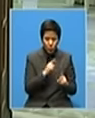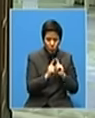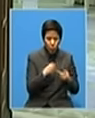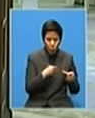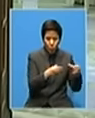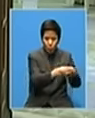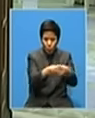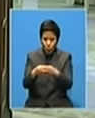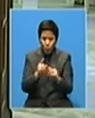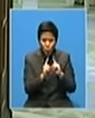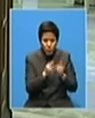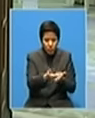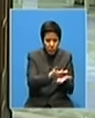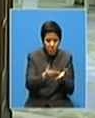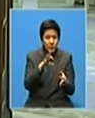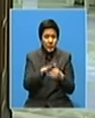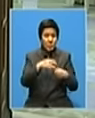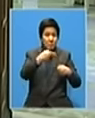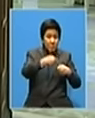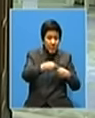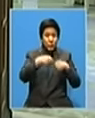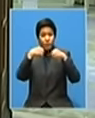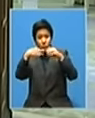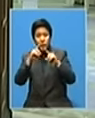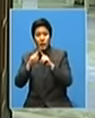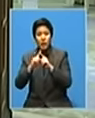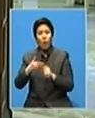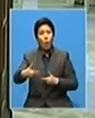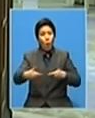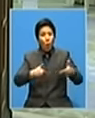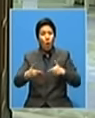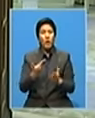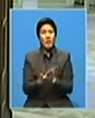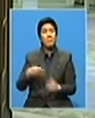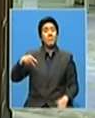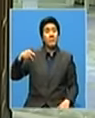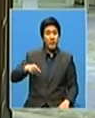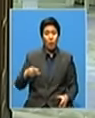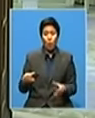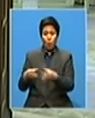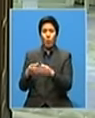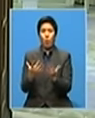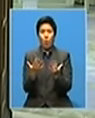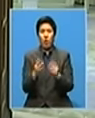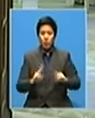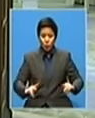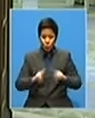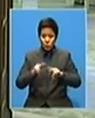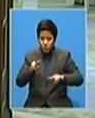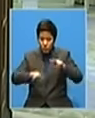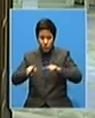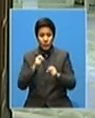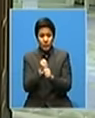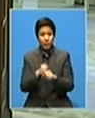คณะหลายกลุ่มเกี่ยวกับเรื่องพลังงานขออะไรพลังงานราคาพิเศษเฉพาะกลุ่มก็กำลังให้ทุกกระทรวงเข้าไปพิจารณาดูนะ